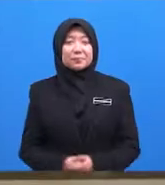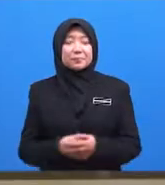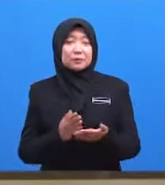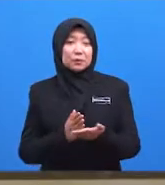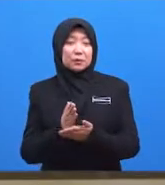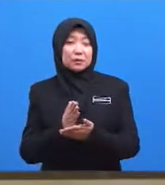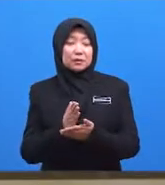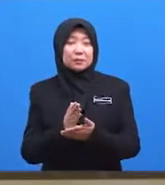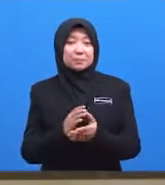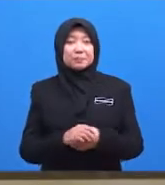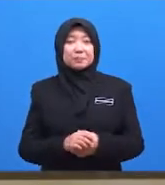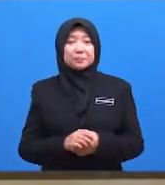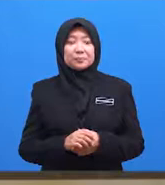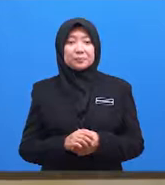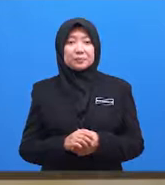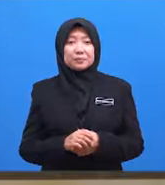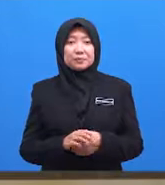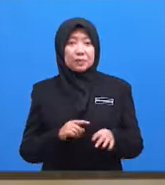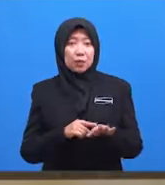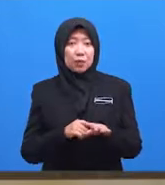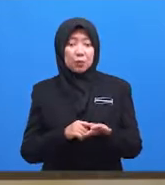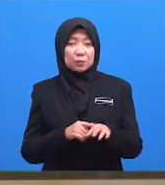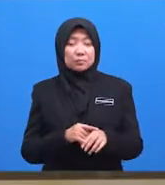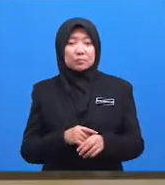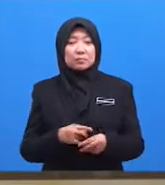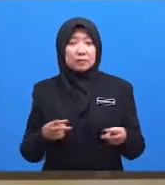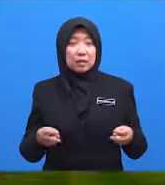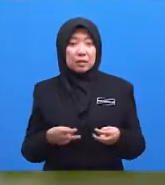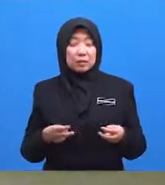Seterusnya, salad romaine dipotong sederhana besar.